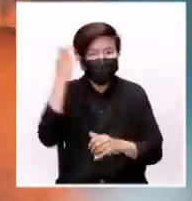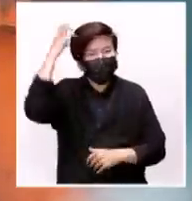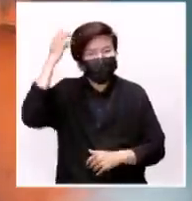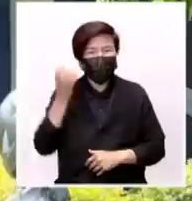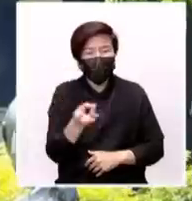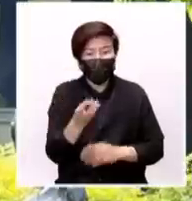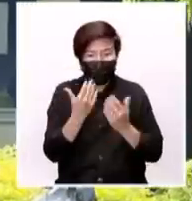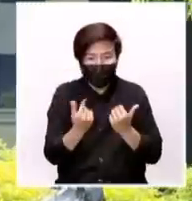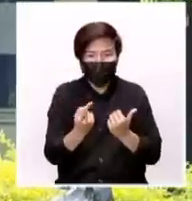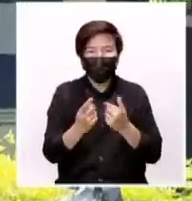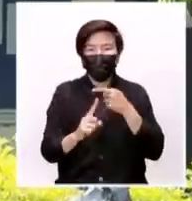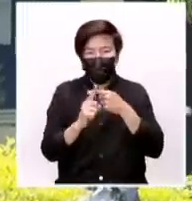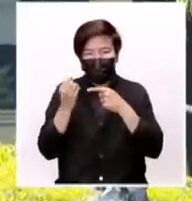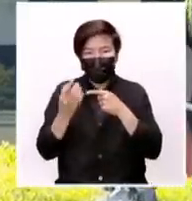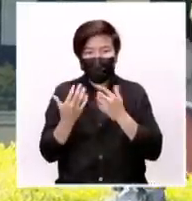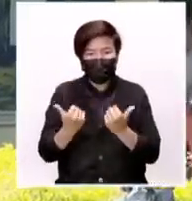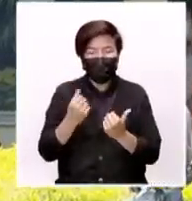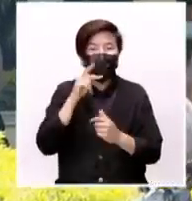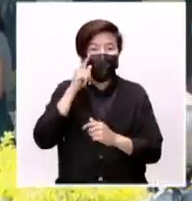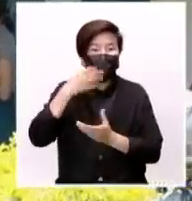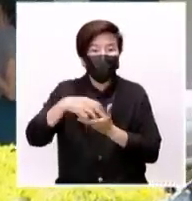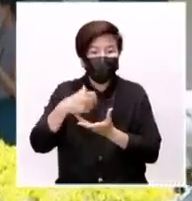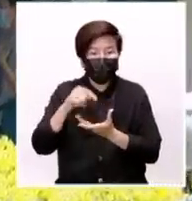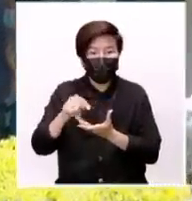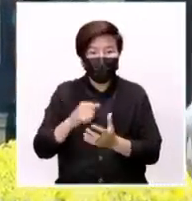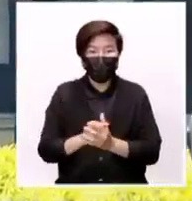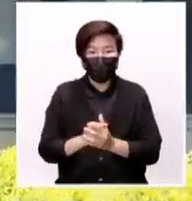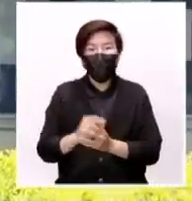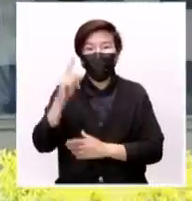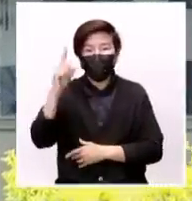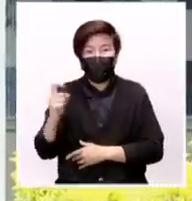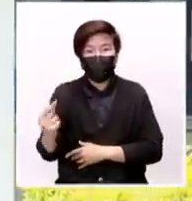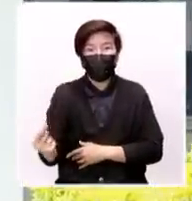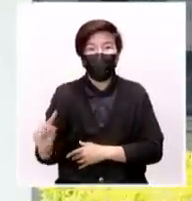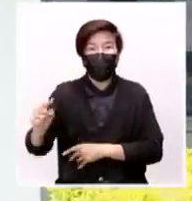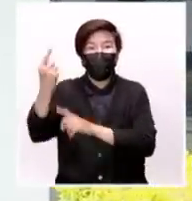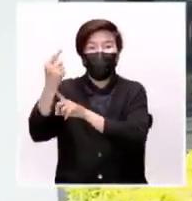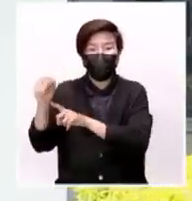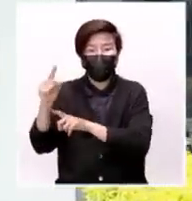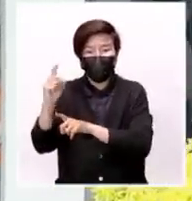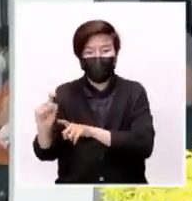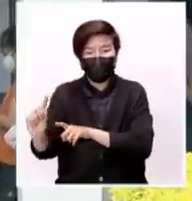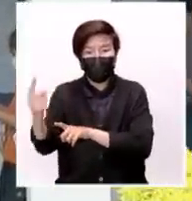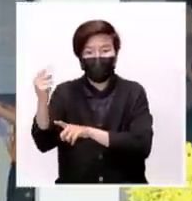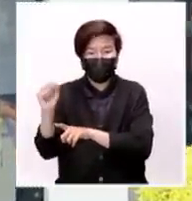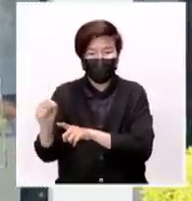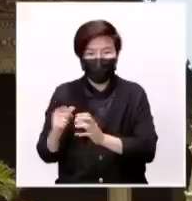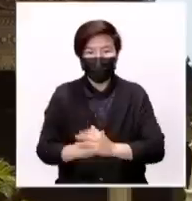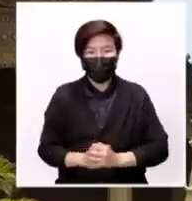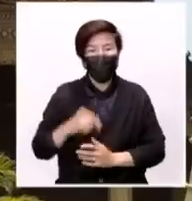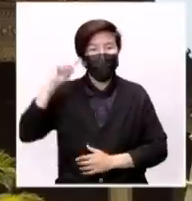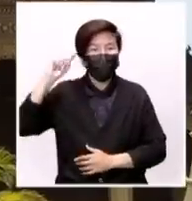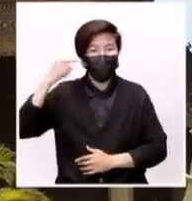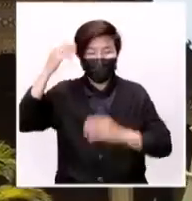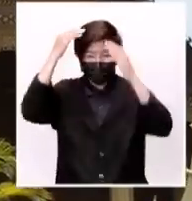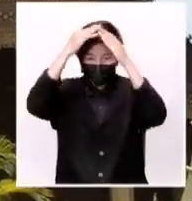ยค่ะสำนักข่าวรอยเตอร์รายงานว่าพบผู้เสียชีวิตรายแรกของประเทศแล้วนะคะก็คือผู้ป่วยคนที่364เป็นหญิงช